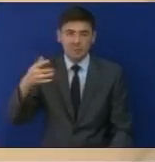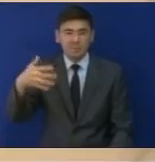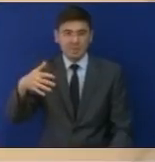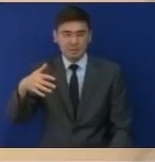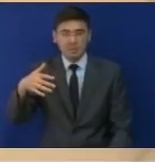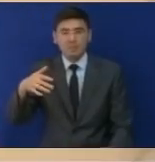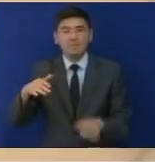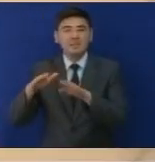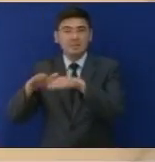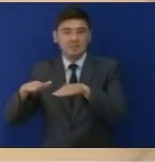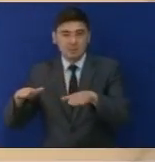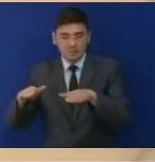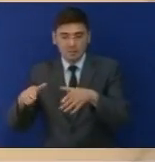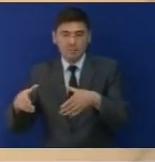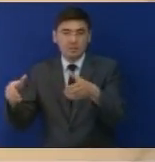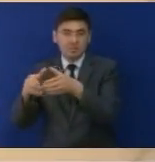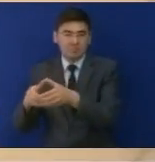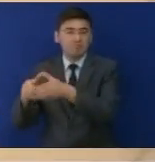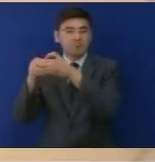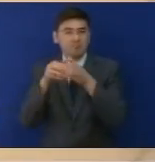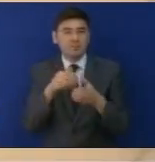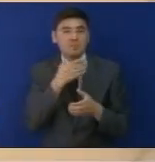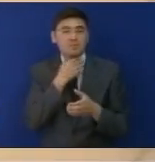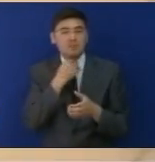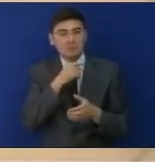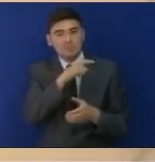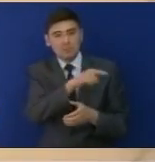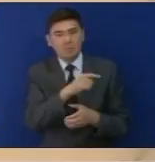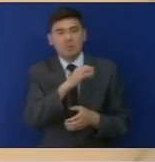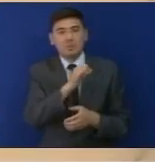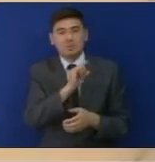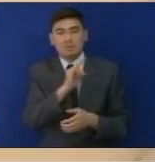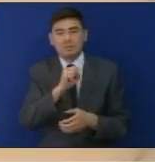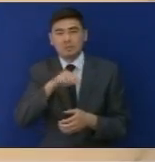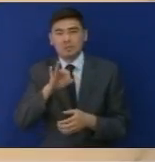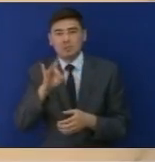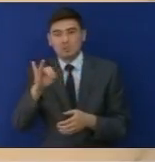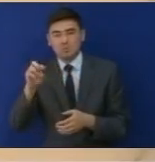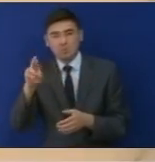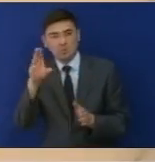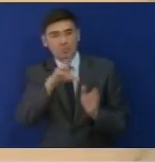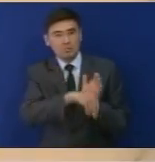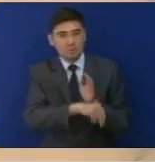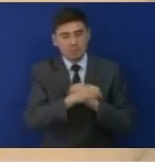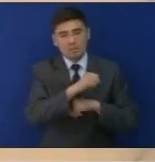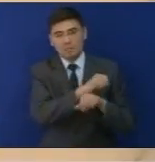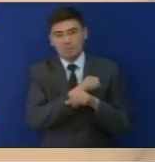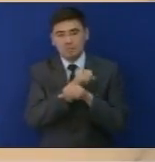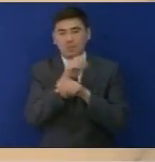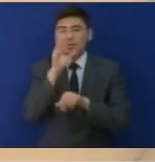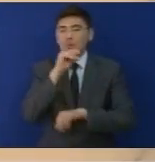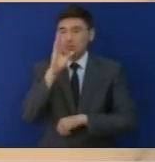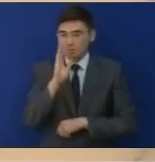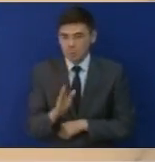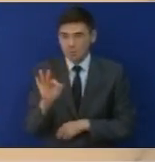летние каникулы в санатории «Семья». Об этом стало известно во время посещения детских лагерей заместителем акима города Айдаром Садырбаевым